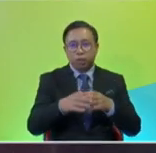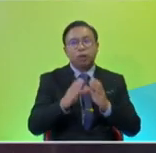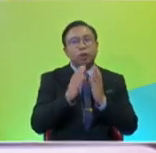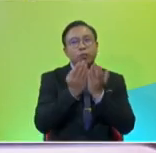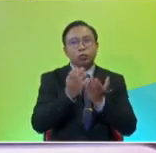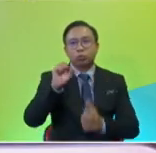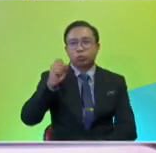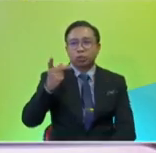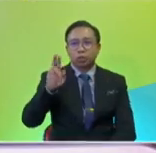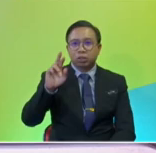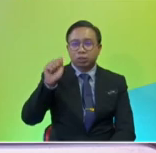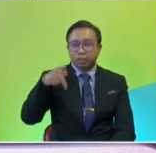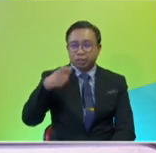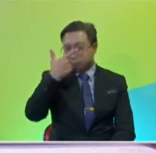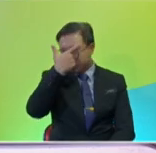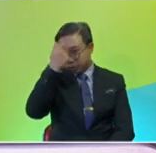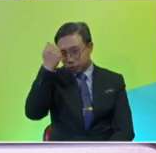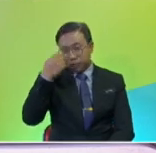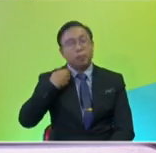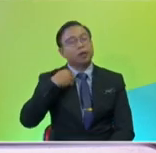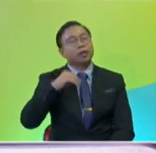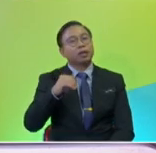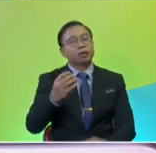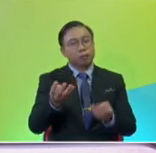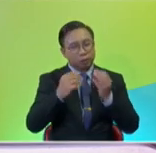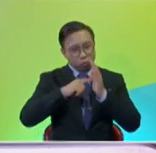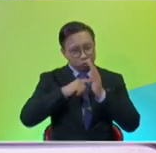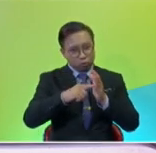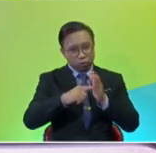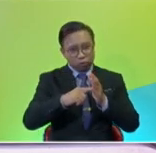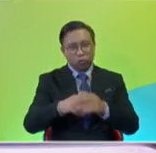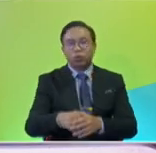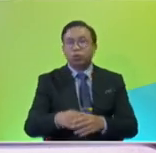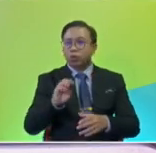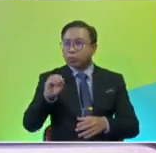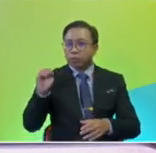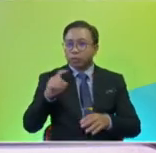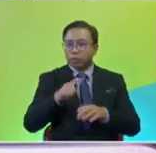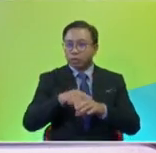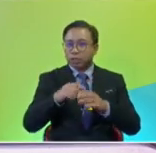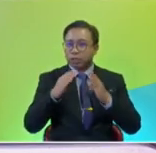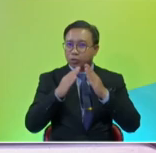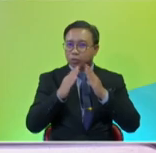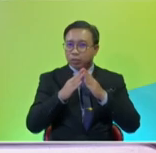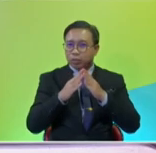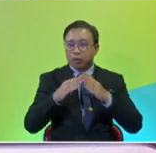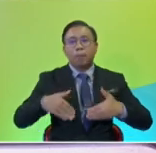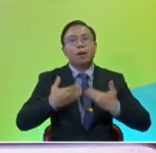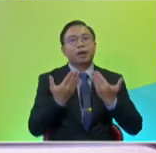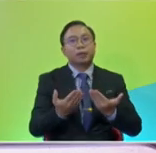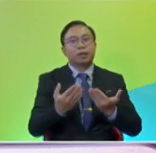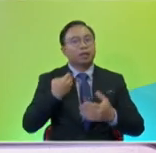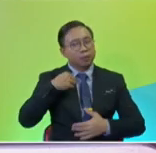buku scrap kerana mereka nak tunjukkan bagi murid-murid di dalam rumah bagaimana